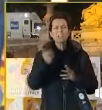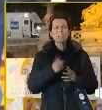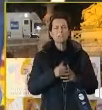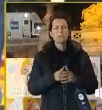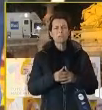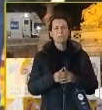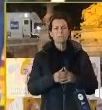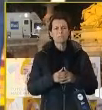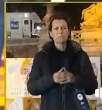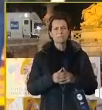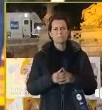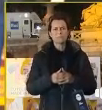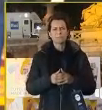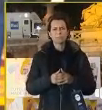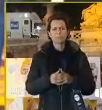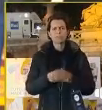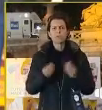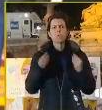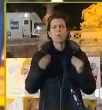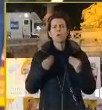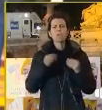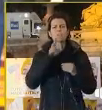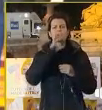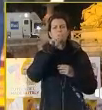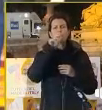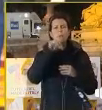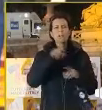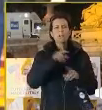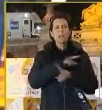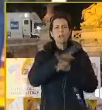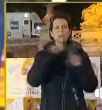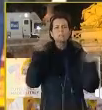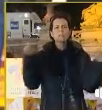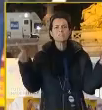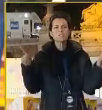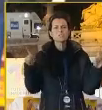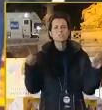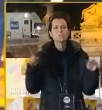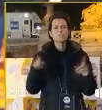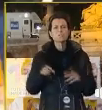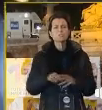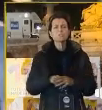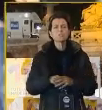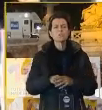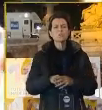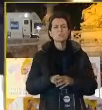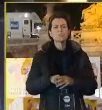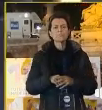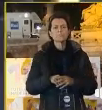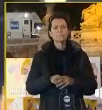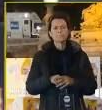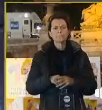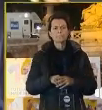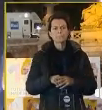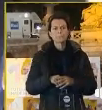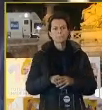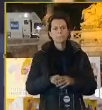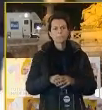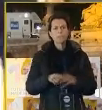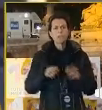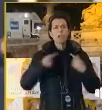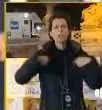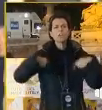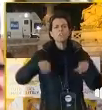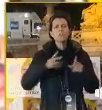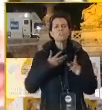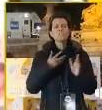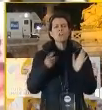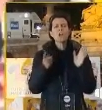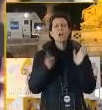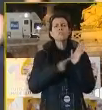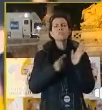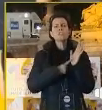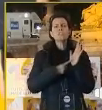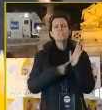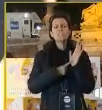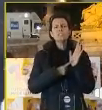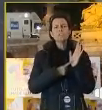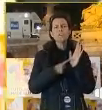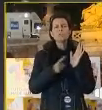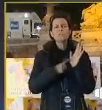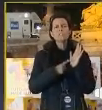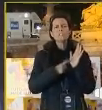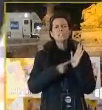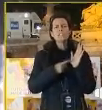quando c'era che non parlava nessuno, noi abbiamo gridato ed era giusto il nostro diritto al grido. Abbiamo